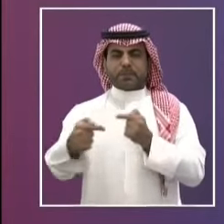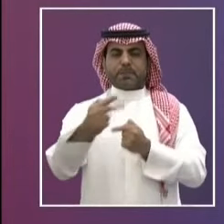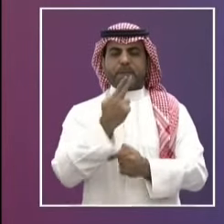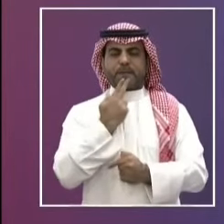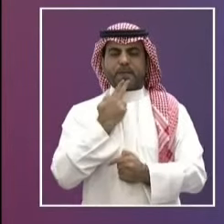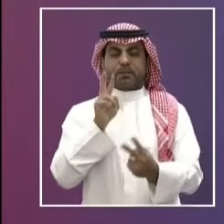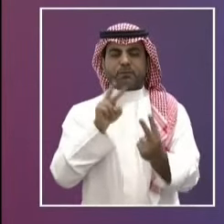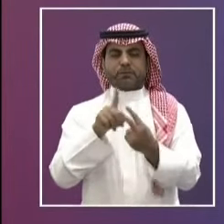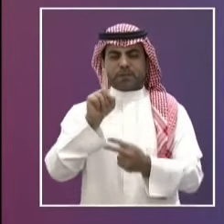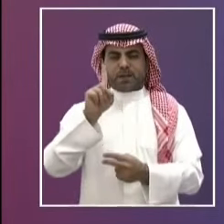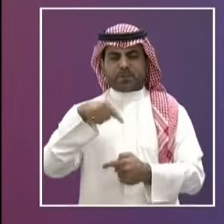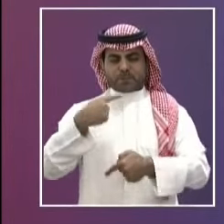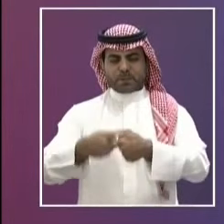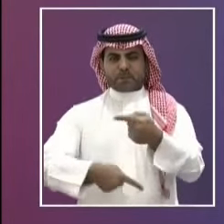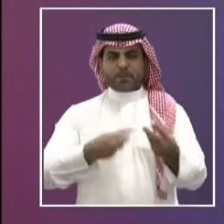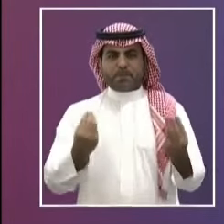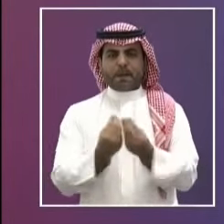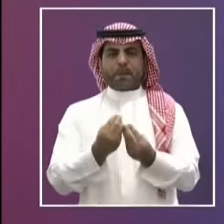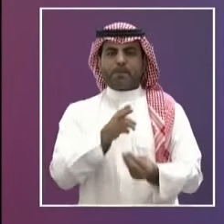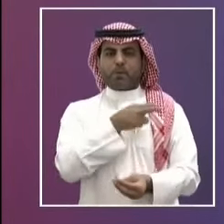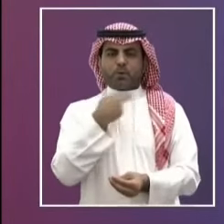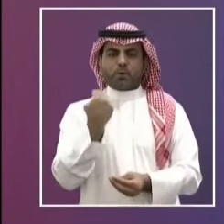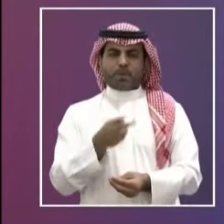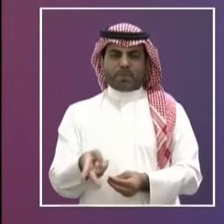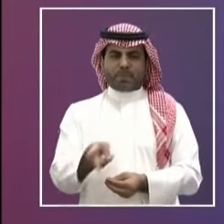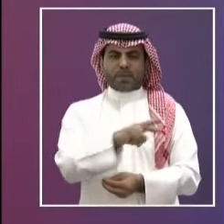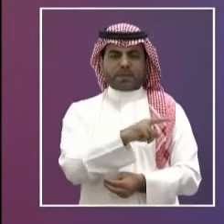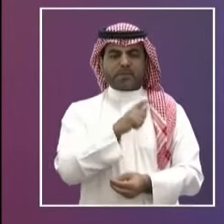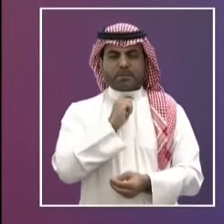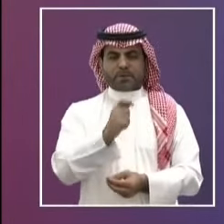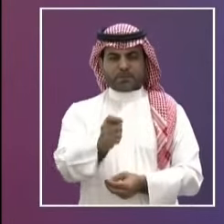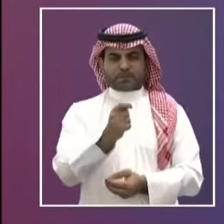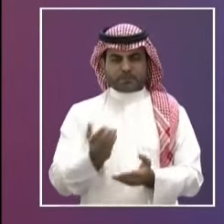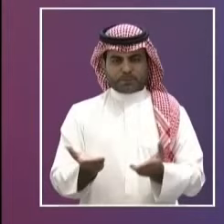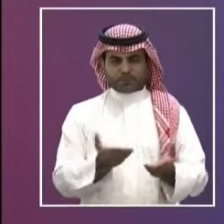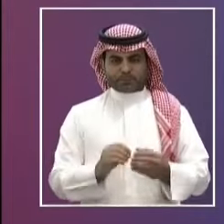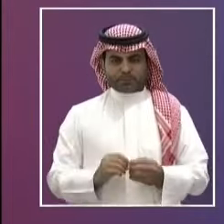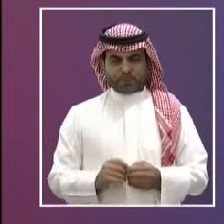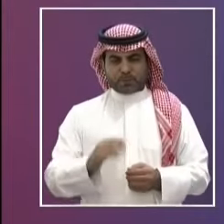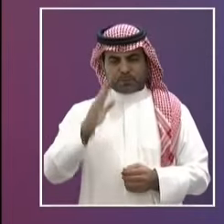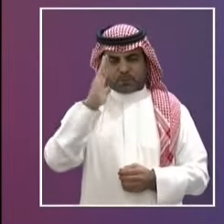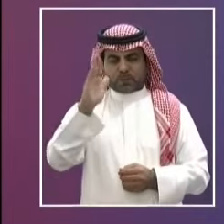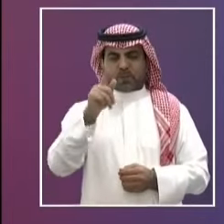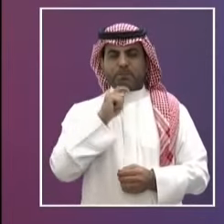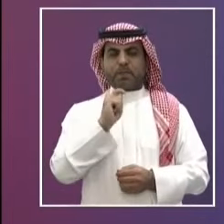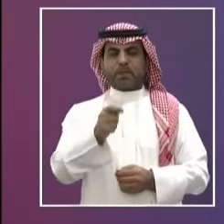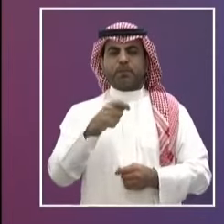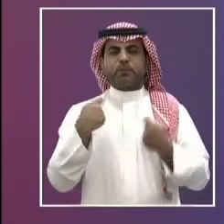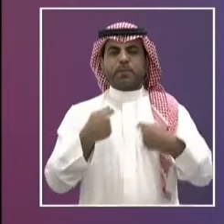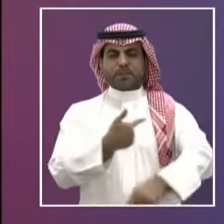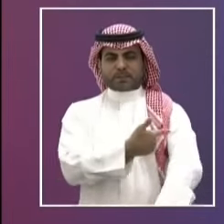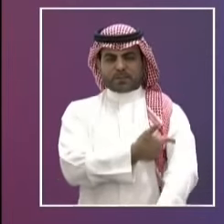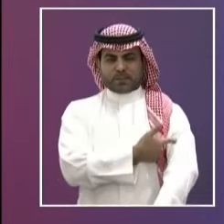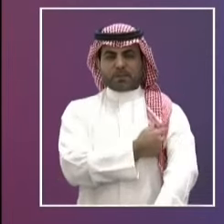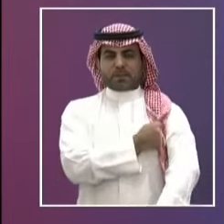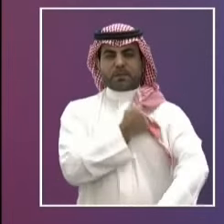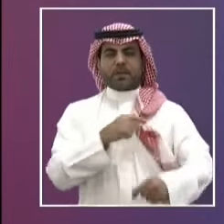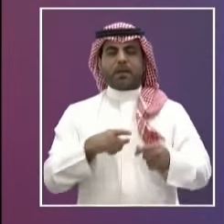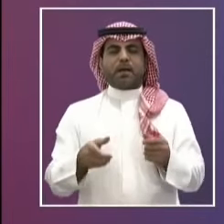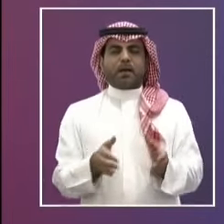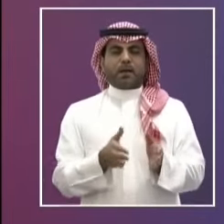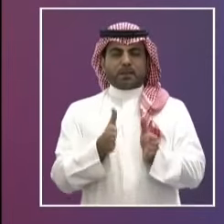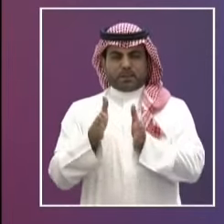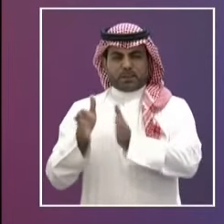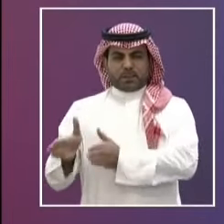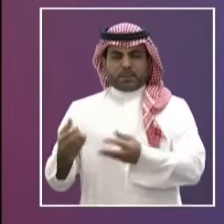خير بإذن الله، ومواصلين معكم ما تبقى من هذا المؤتمر في حفظ الله. شكرا لكم دكتور محمد العبد العالي المتحدث الرسمي لوزارة